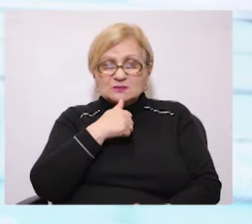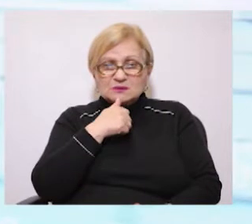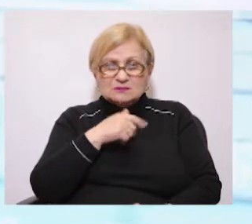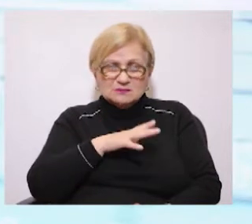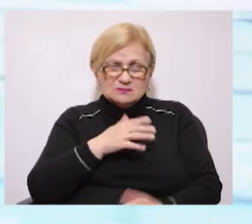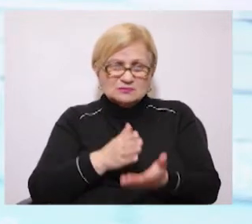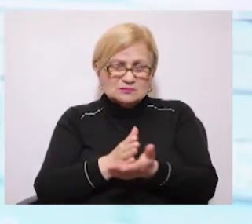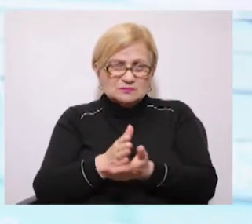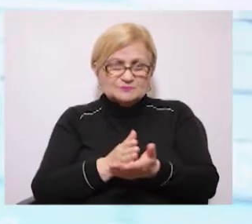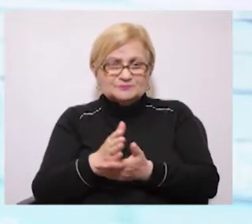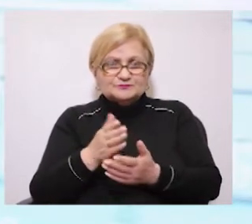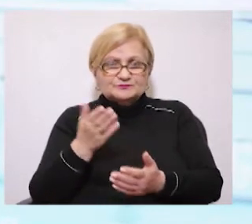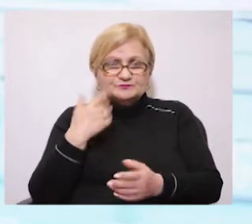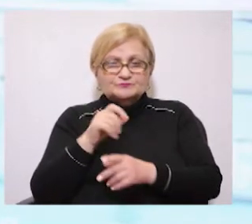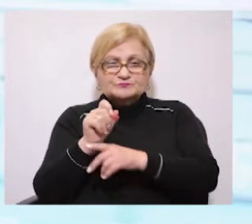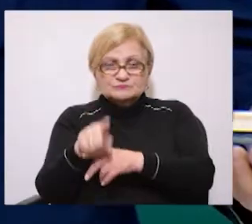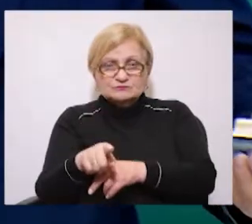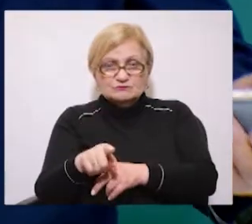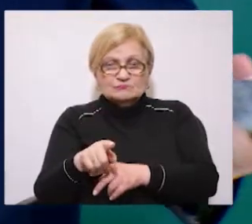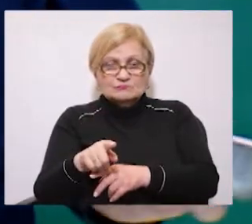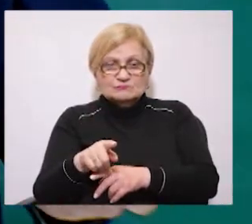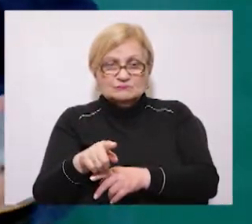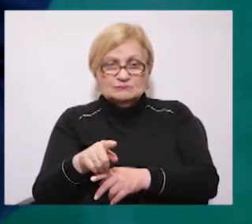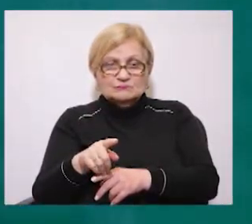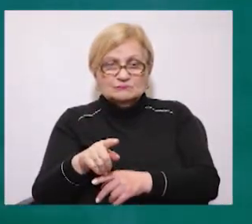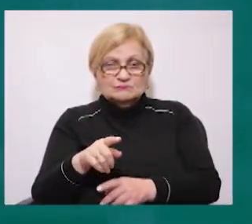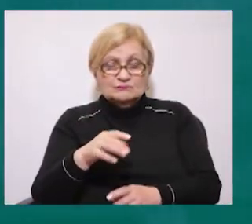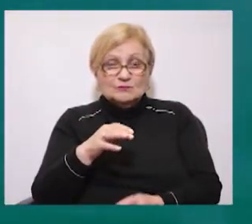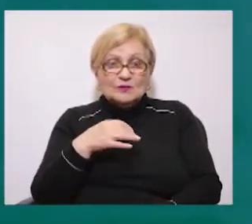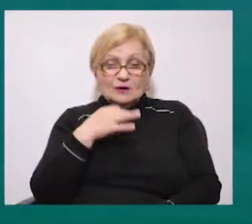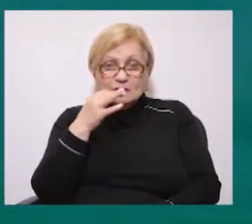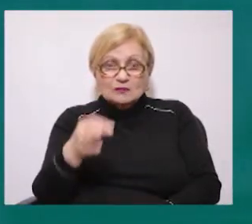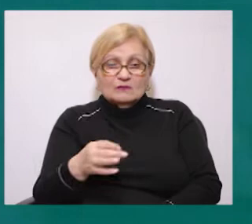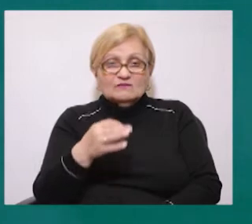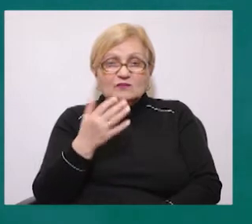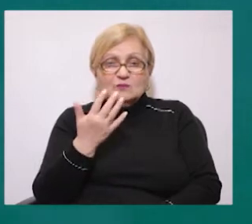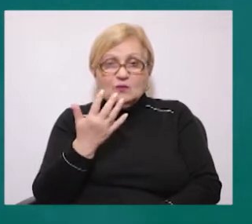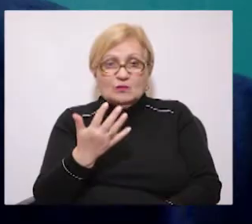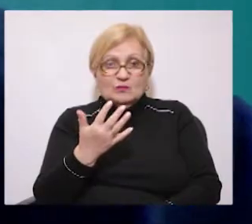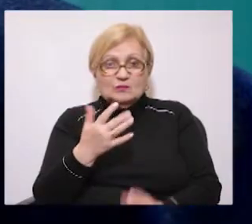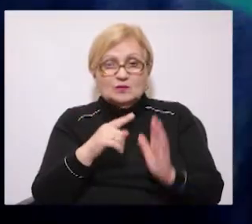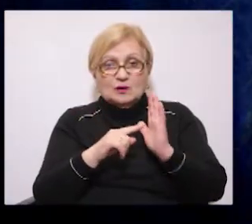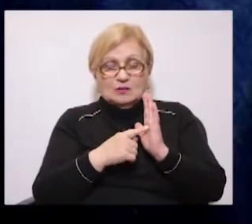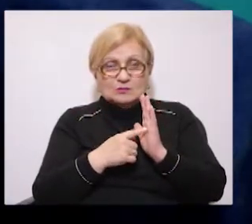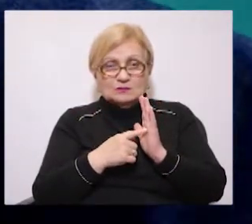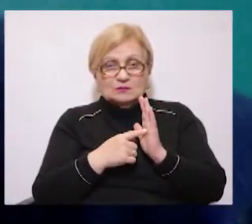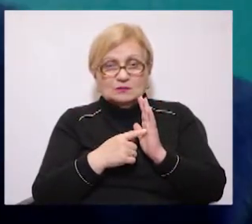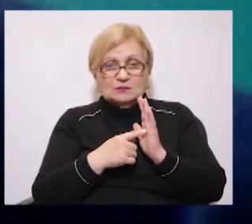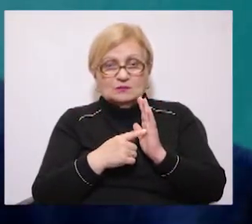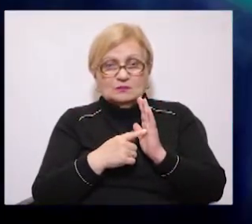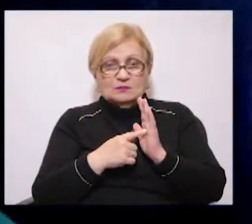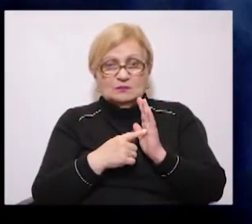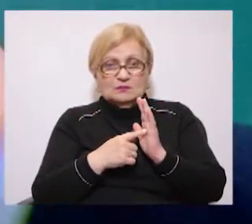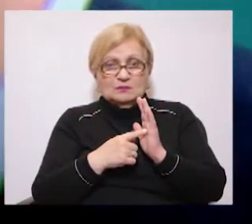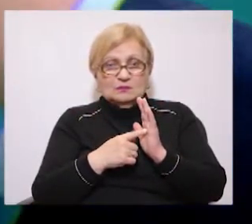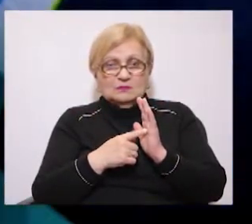როდესაც დავალებას ვაძლე უმარტივეს ადამიანს, ვეუბნები რომ 5 გამრავლე, ასე